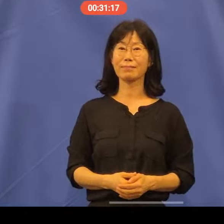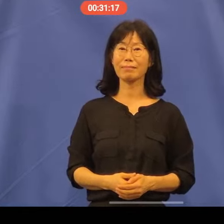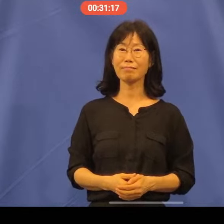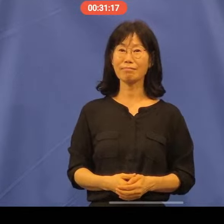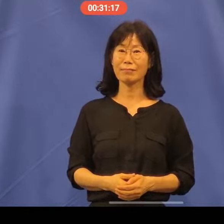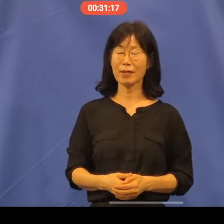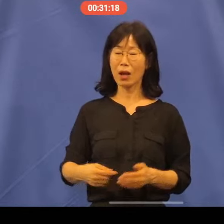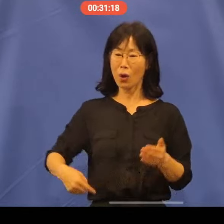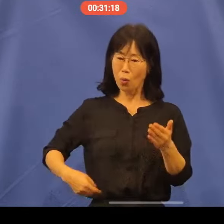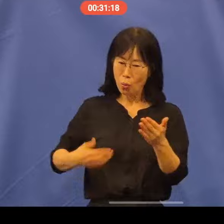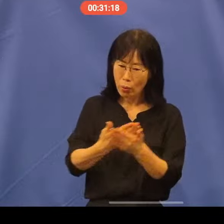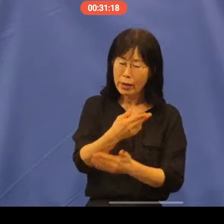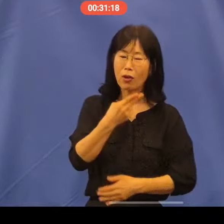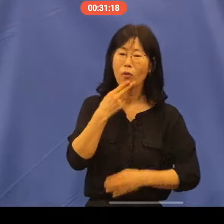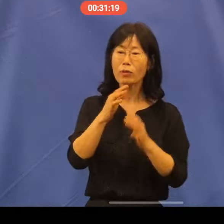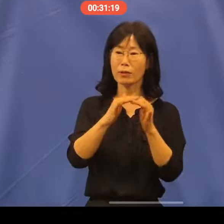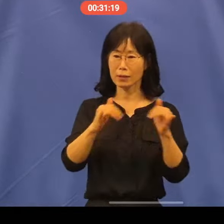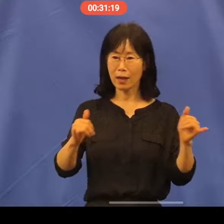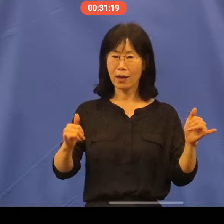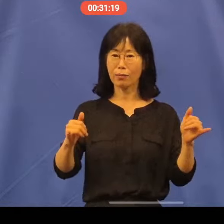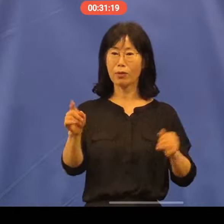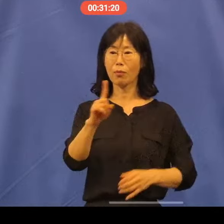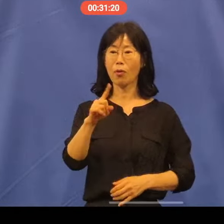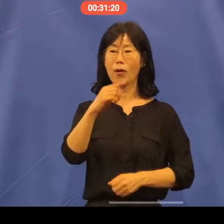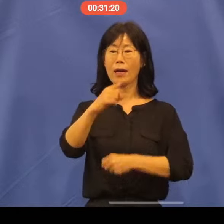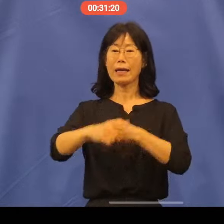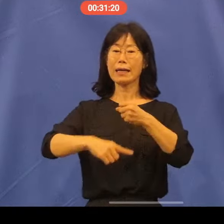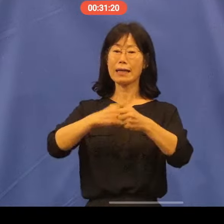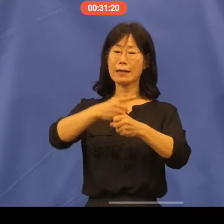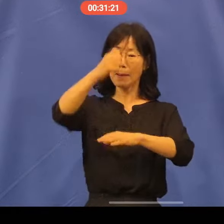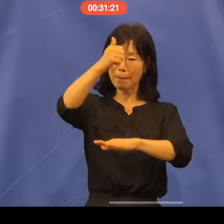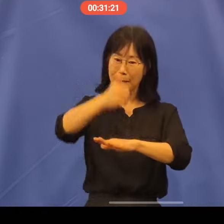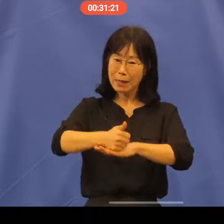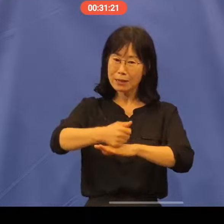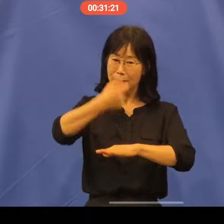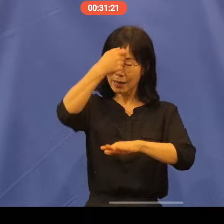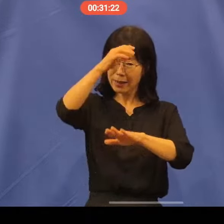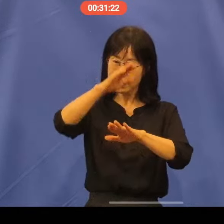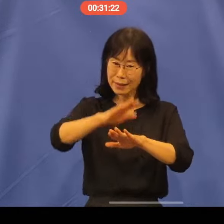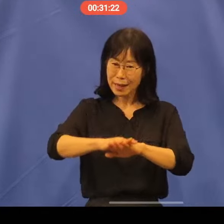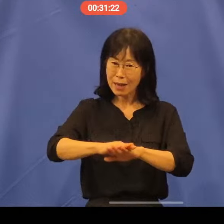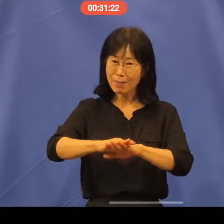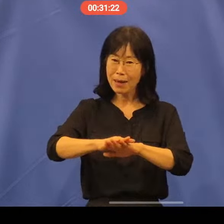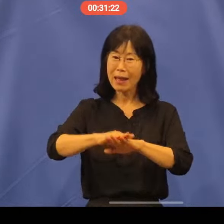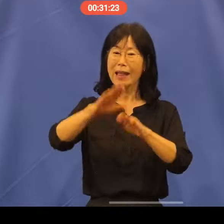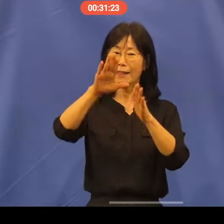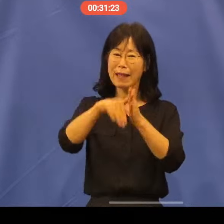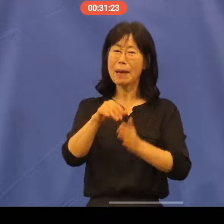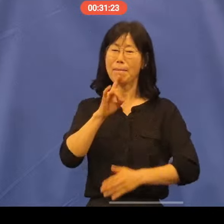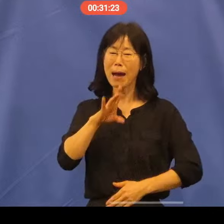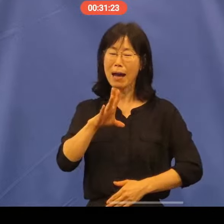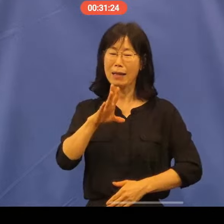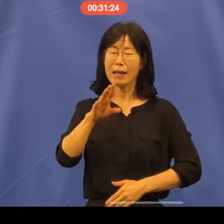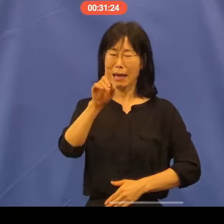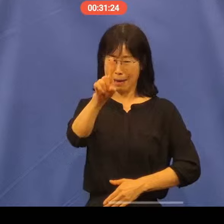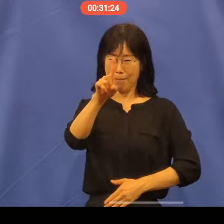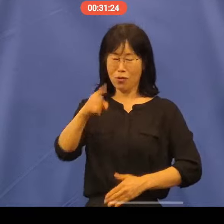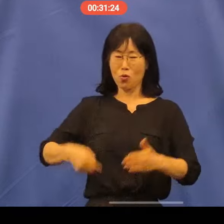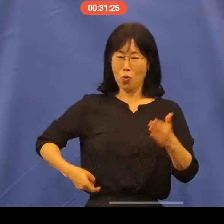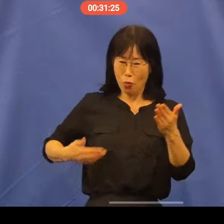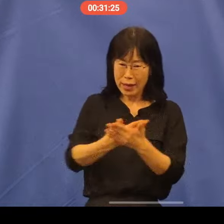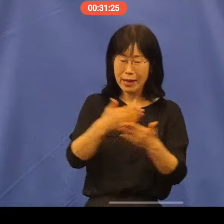하는 사람들은 주로 연말 연시 송구 영신 예배 도매급으로 하는 사람들이 있어요. 올 한 해 동안